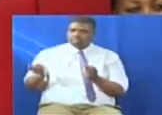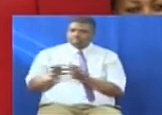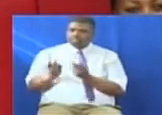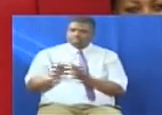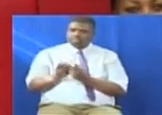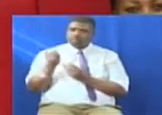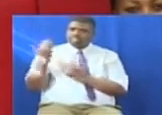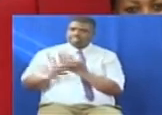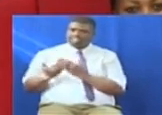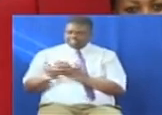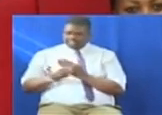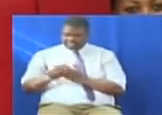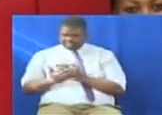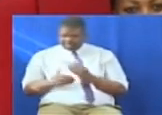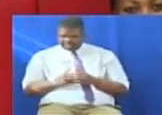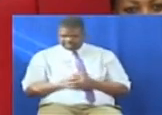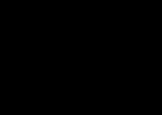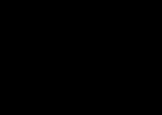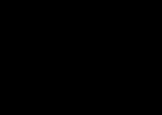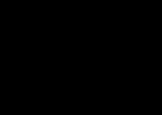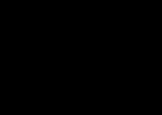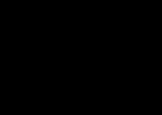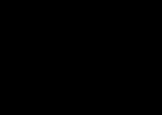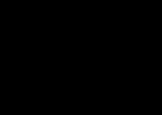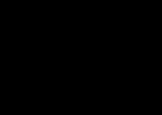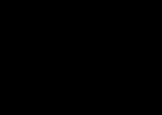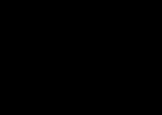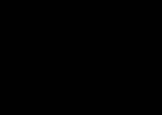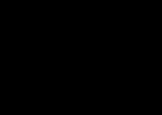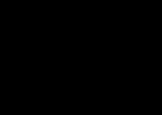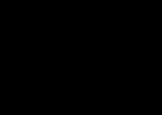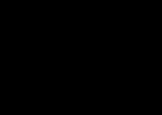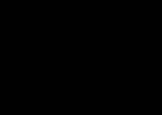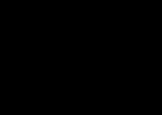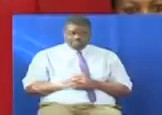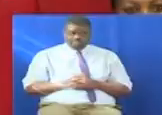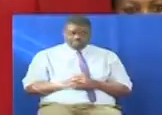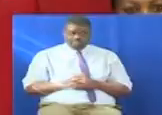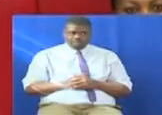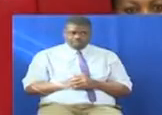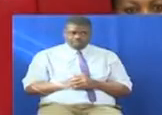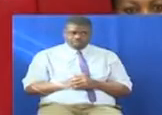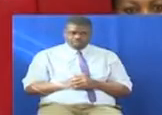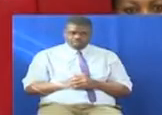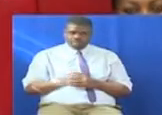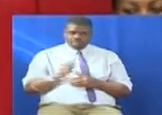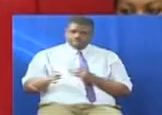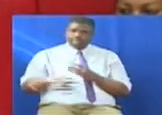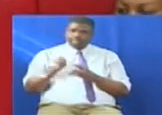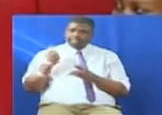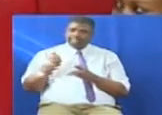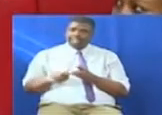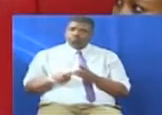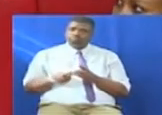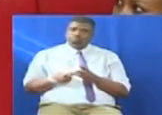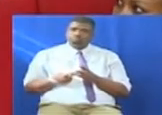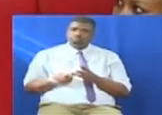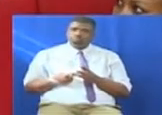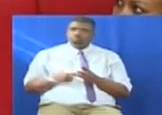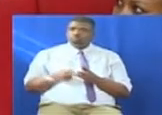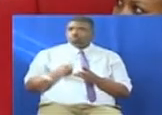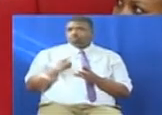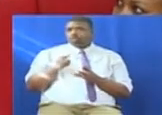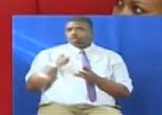kubwa zaidi, lazima Rais awe na generosity gene. Rais Magufuli, Mungu